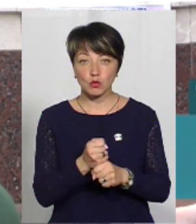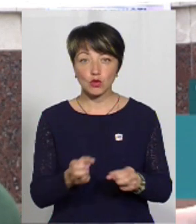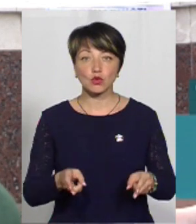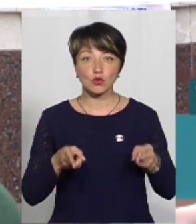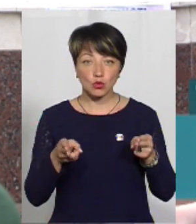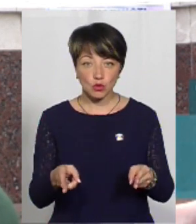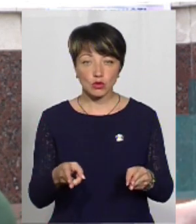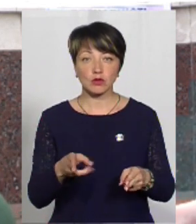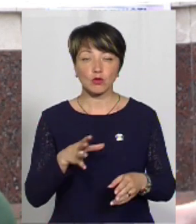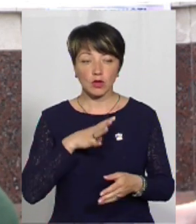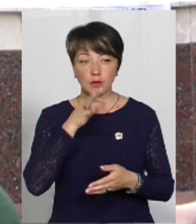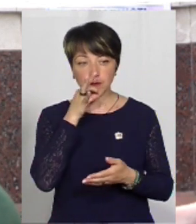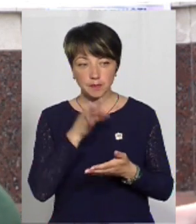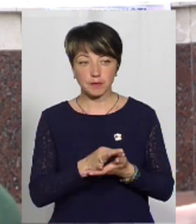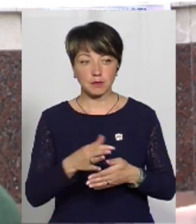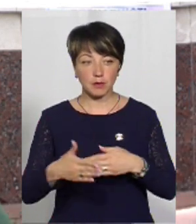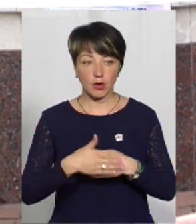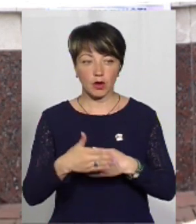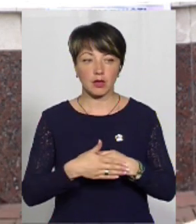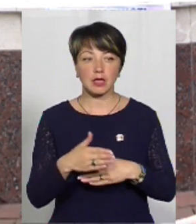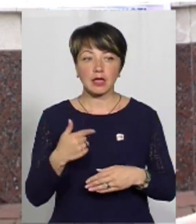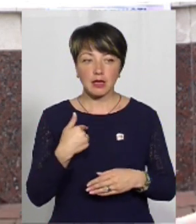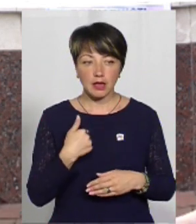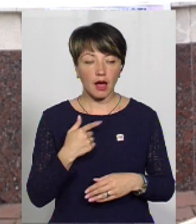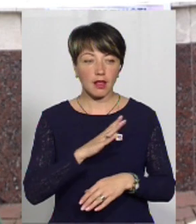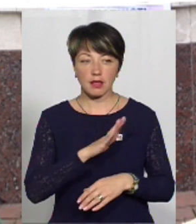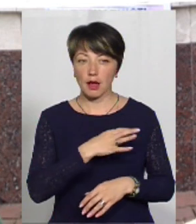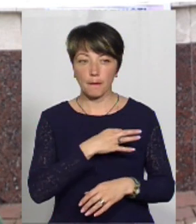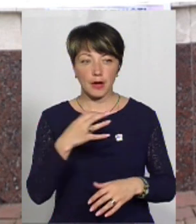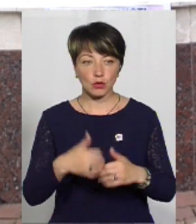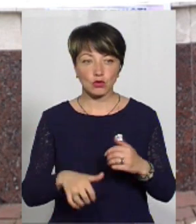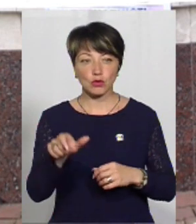понесли відповідальність. І я є небайдужою